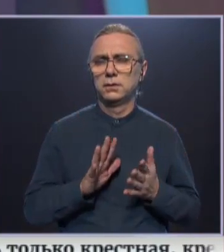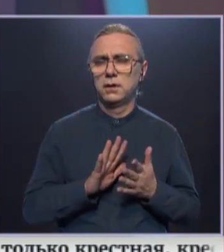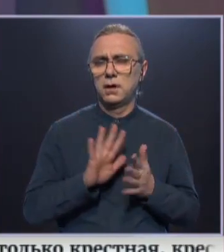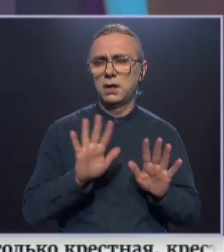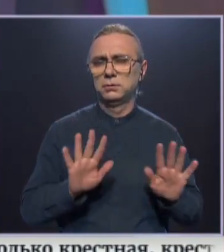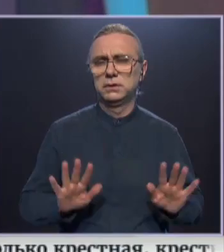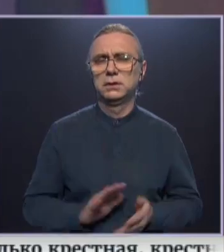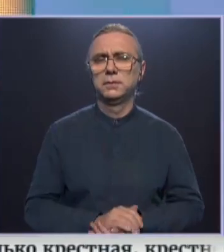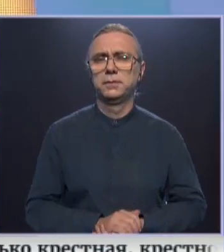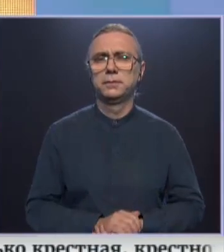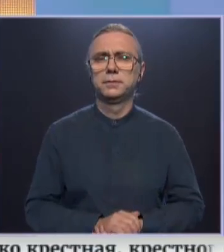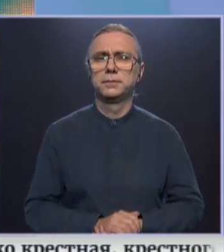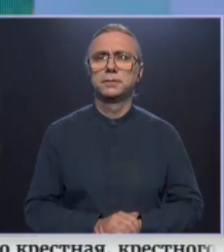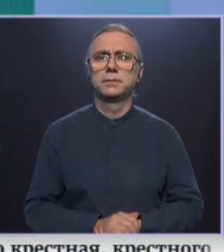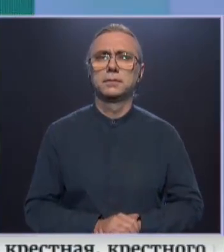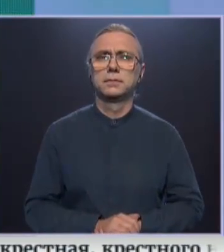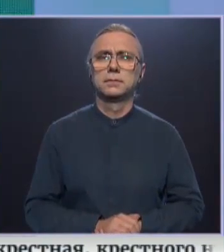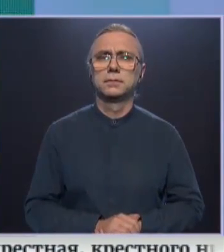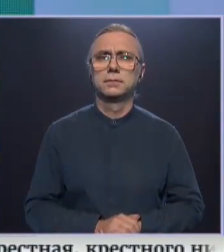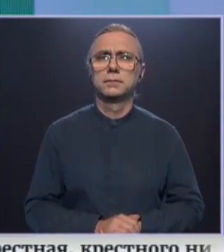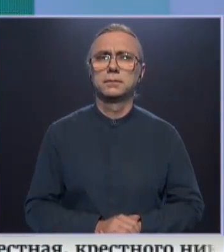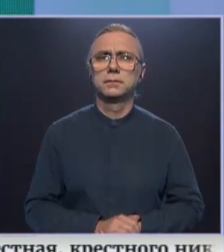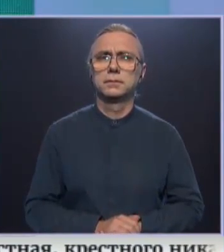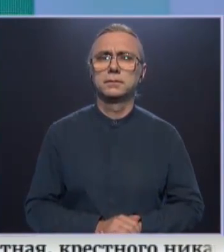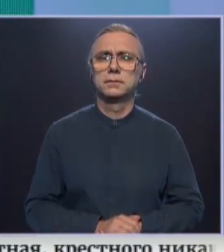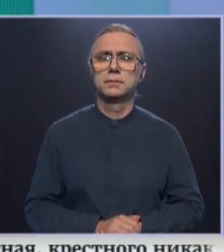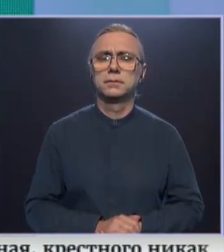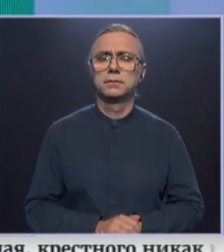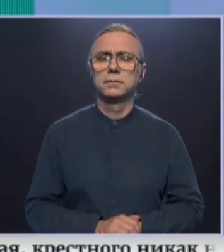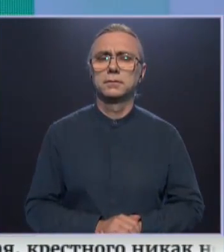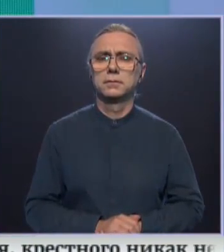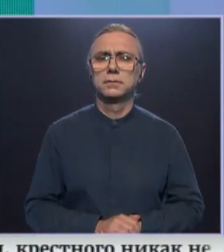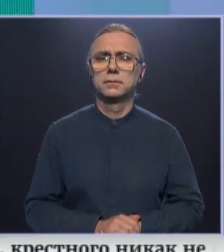Воспитываю подростка. Круглого сироту.